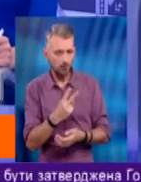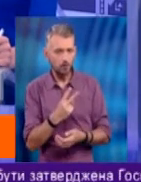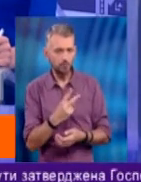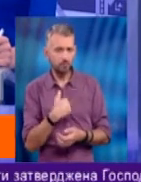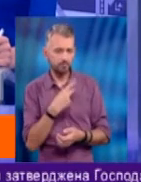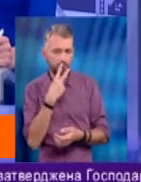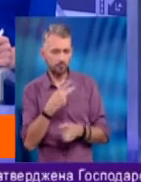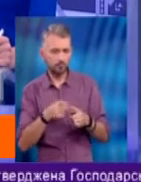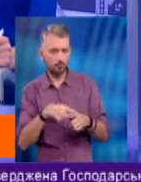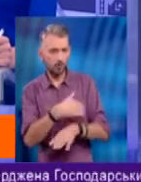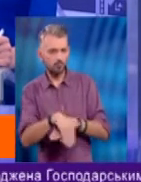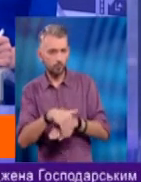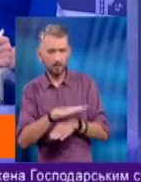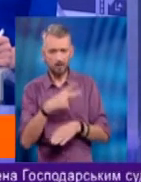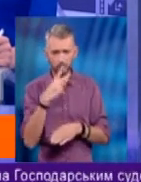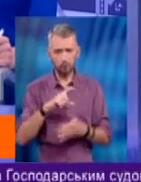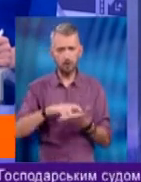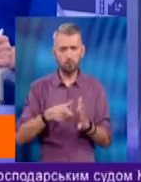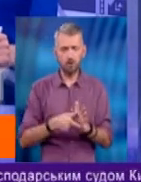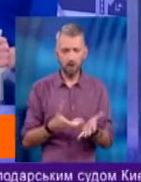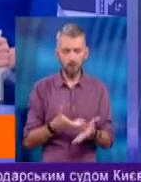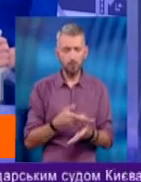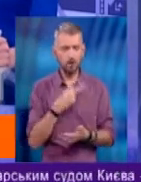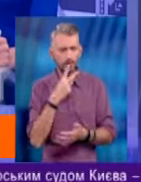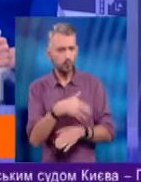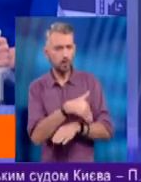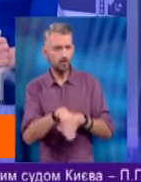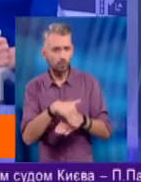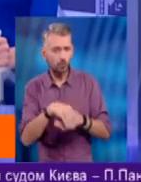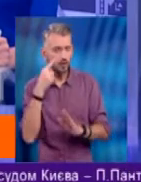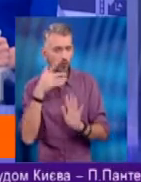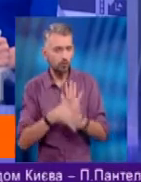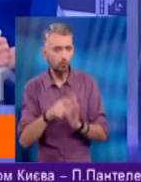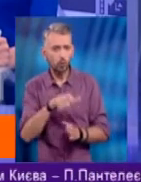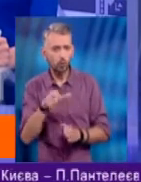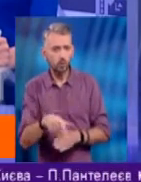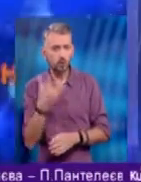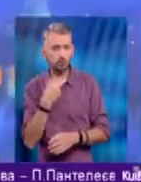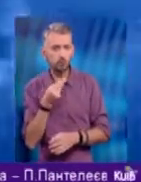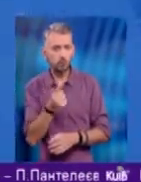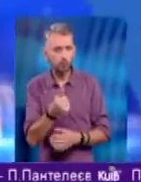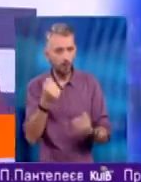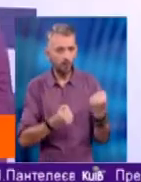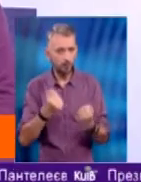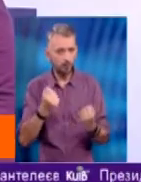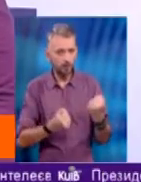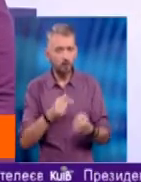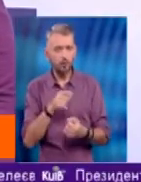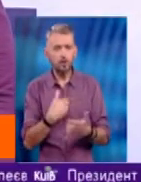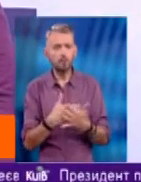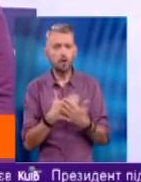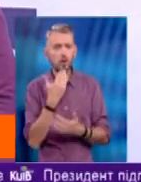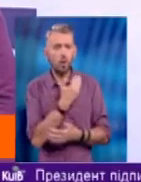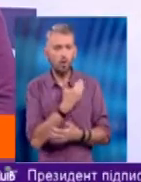я дивлюся це з вулиці, не дивлюся з кабінетів так, як вони дивляться. Дивлюся з вулиці і розумію, що люди, купуючи автомобілі, вони майже